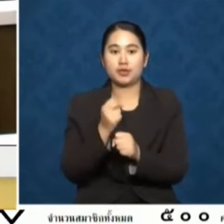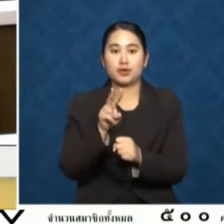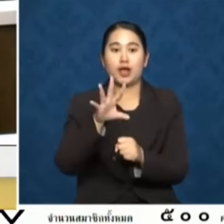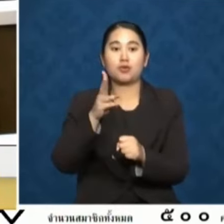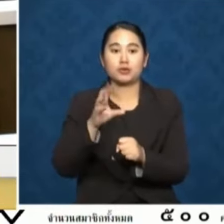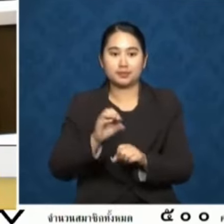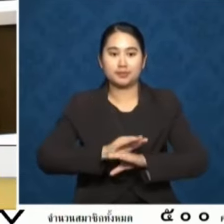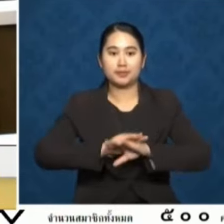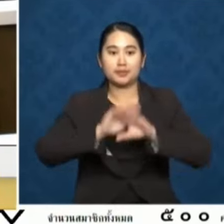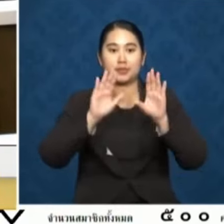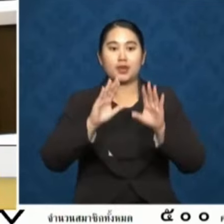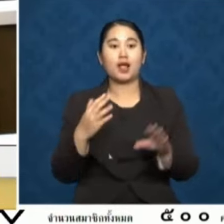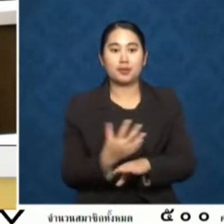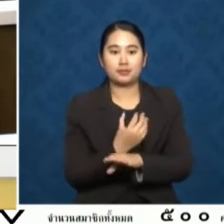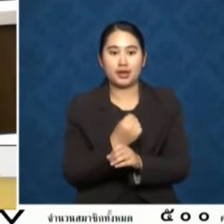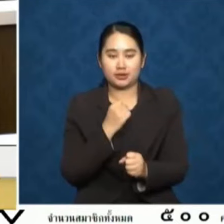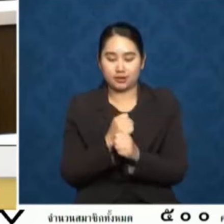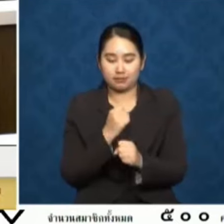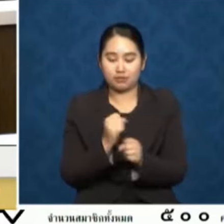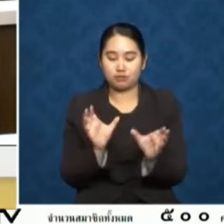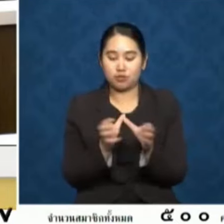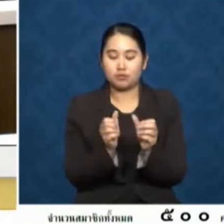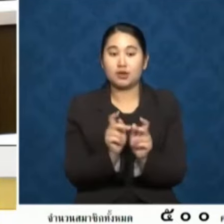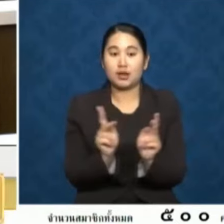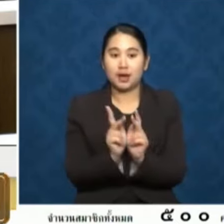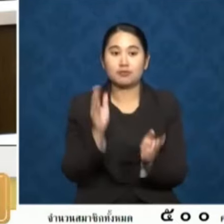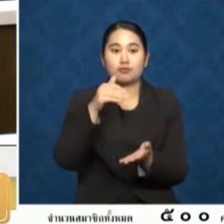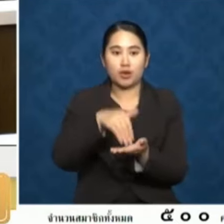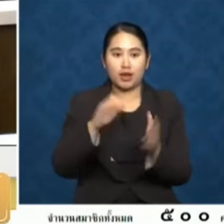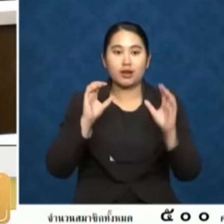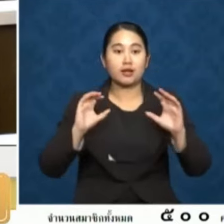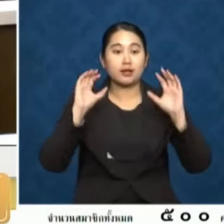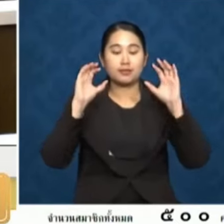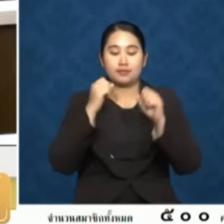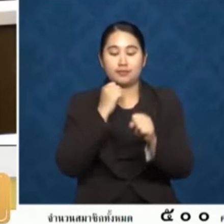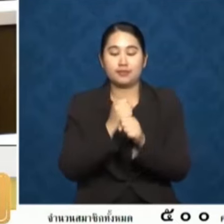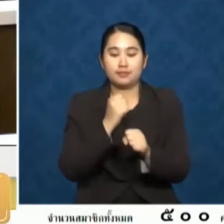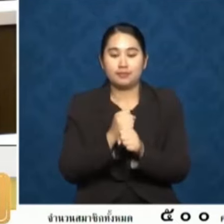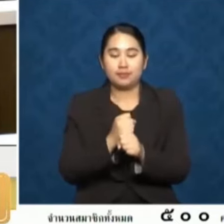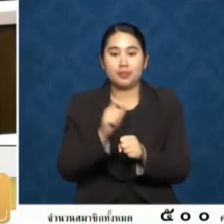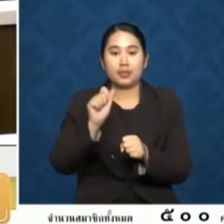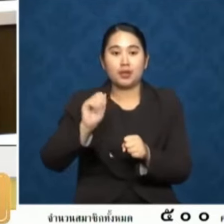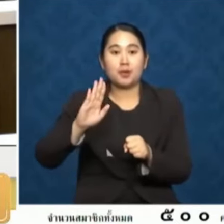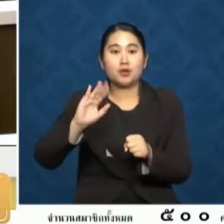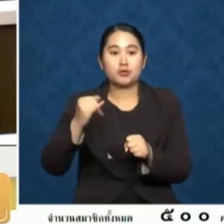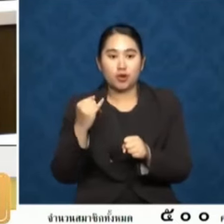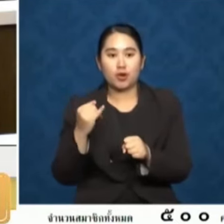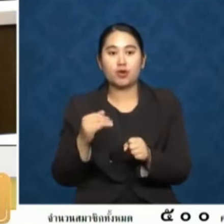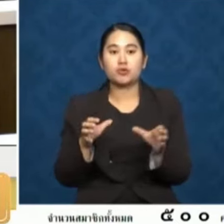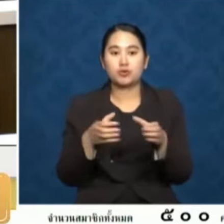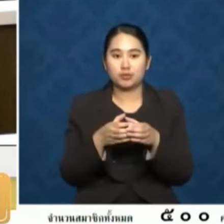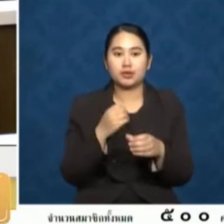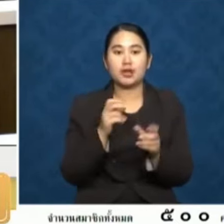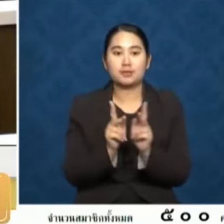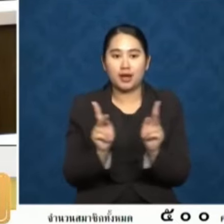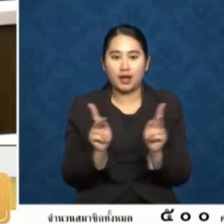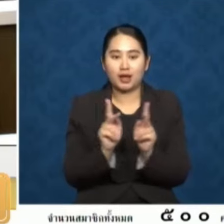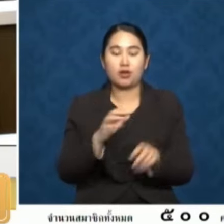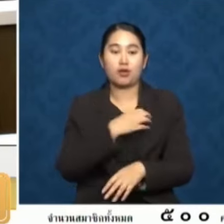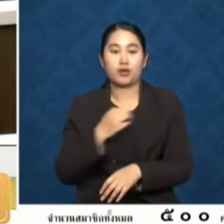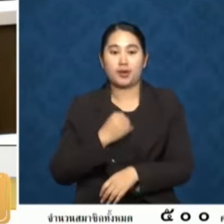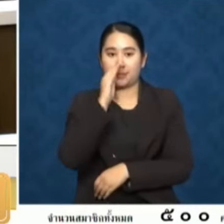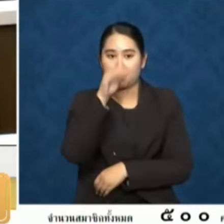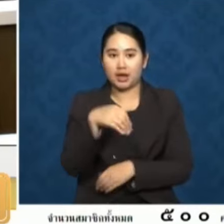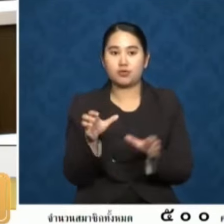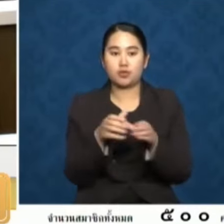2560ให้อำนาจหน้าที่คณะกรรมการกลางข้าราชการองค์การบริหารส่วนจังหวัดและคณะกรรมการกลางพนักงานเทศบา